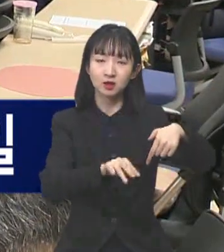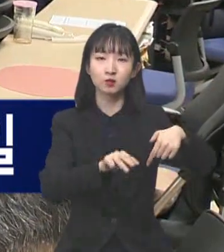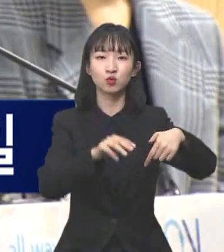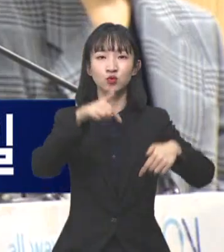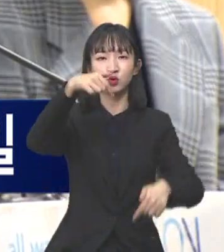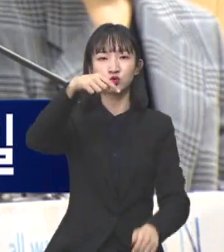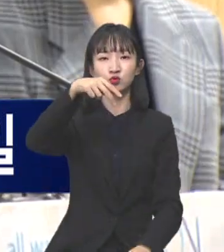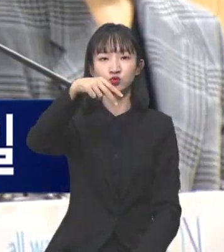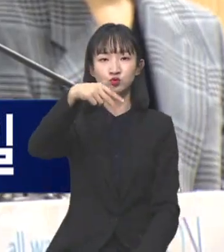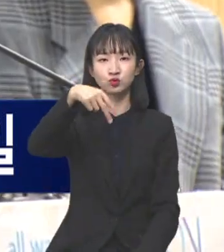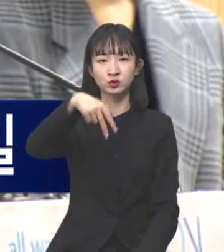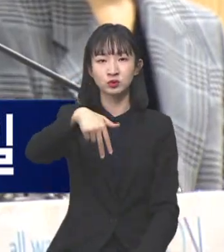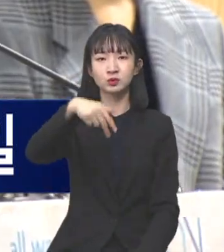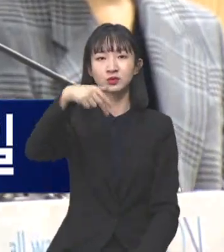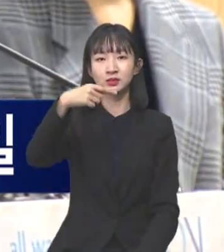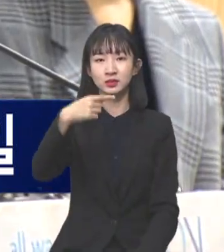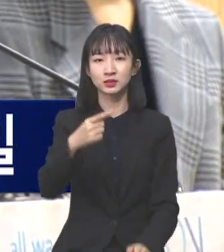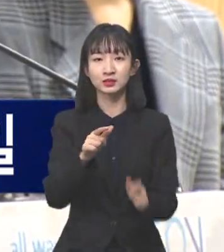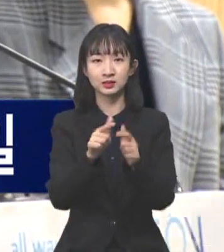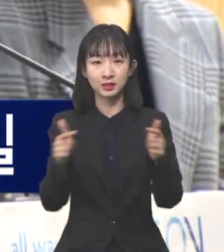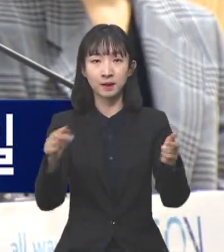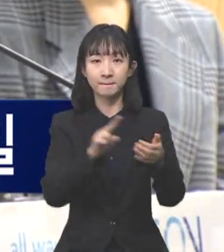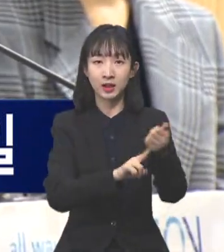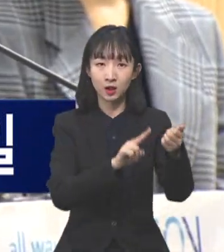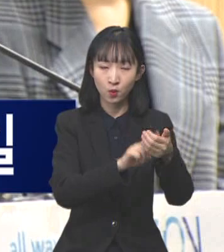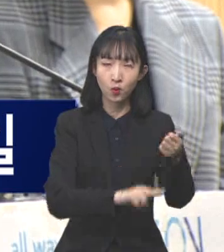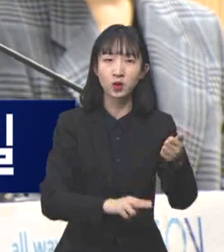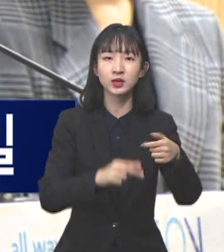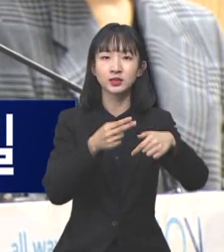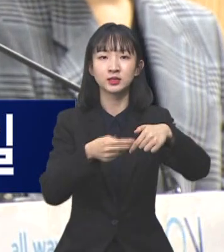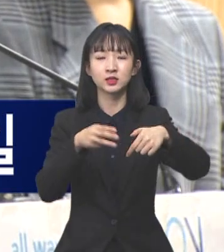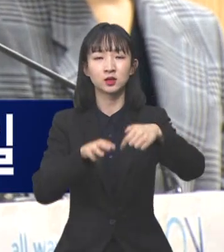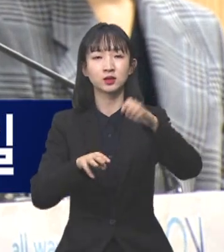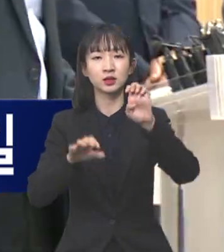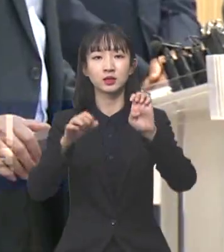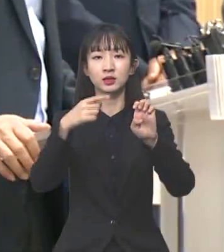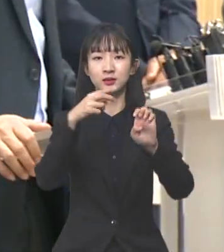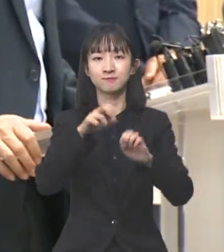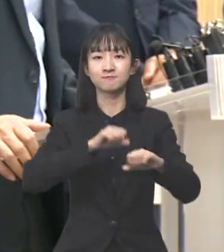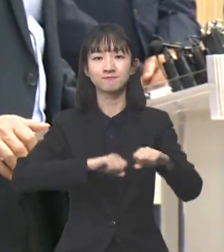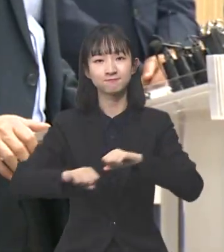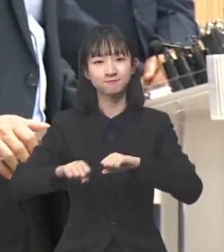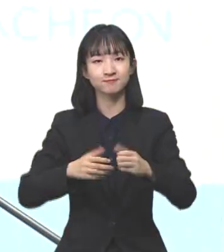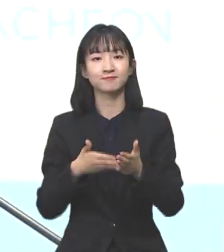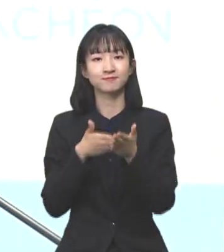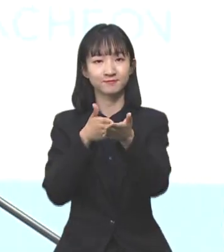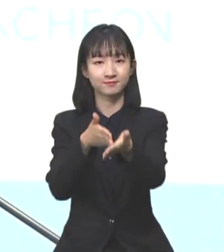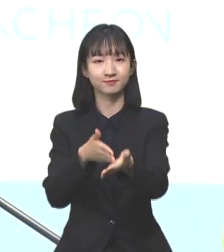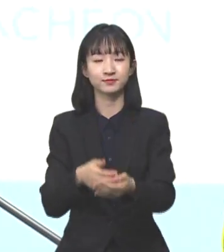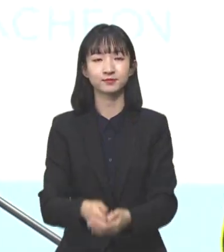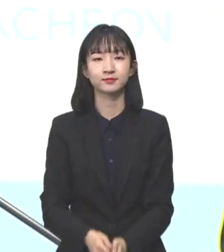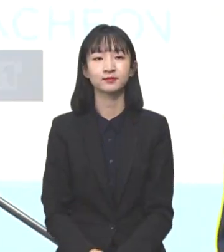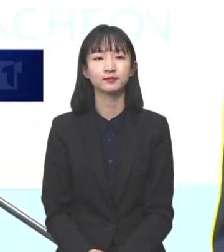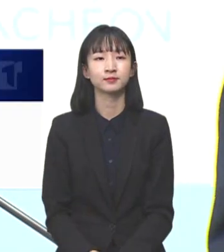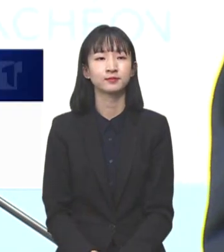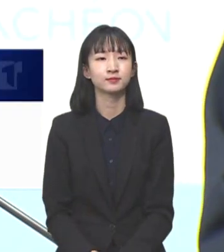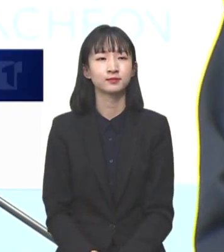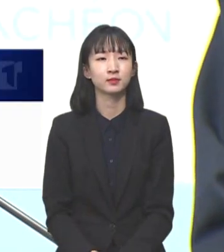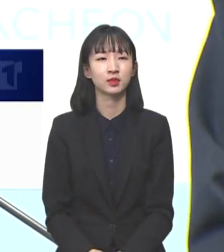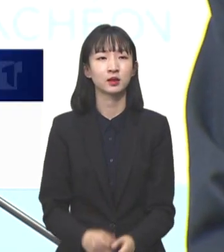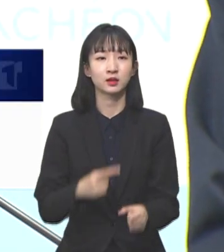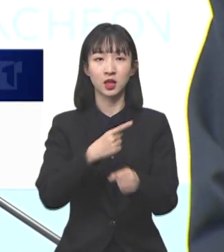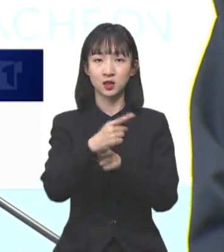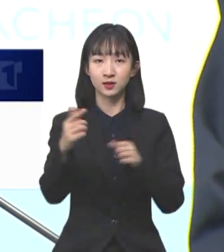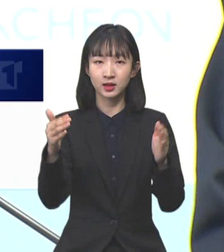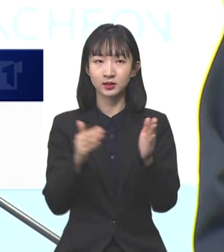확대된 b 캐쉬백 인센티브 강화 인천 이음 운영위원 회 활성화 증 을 제시했습니다 200여개의 수준이어서 내년까지